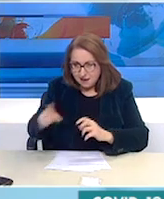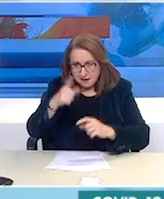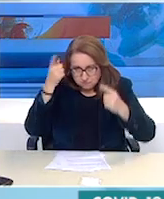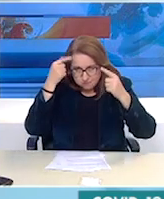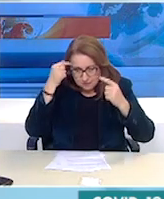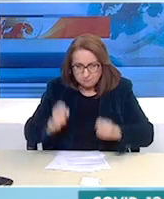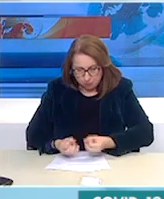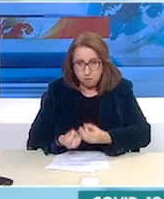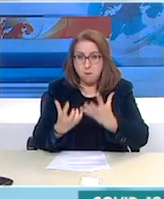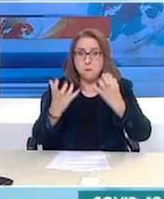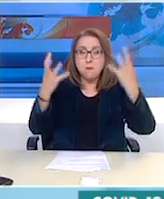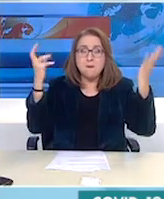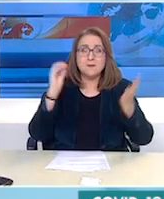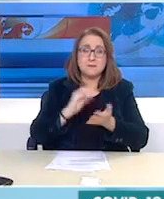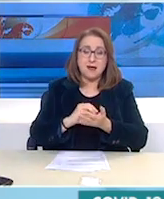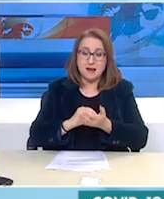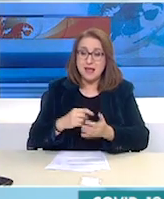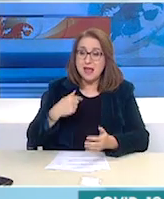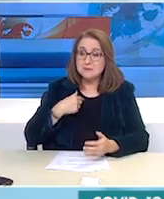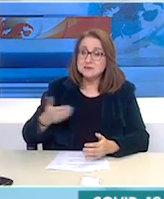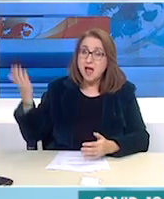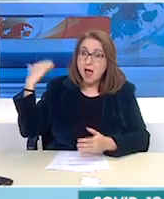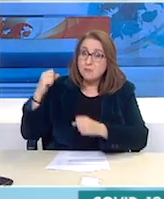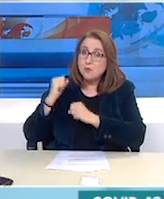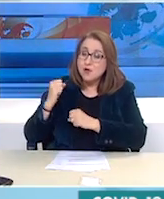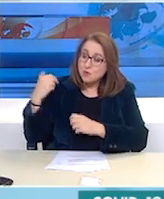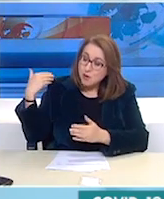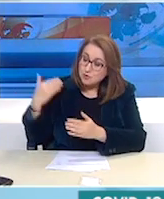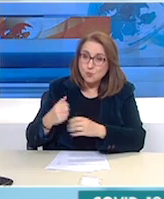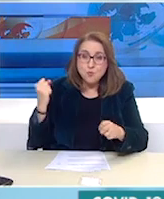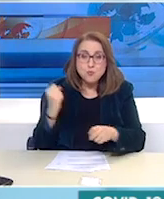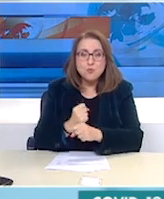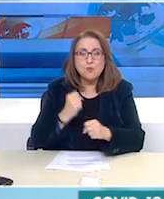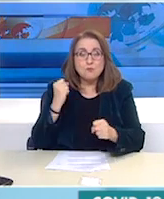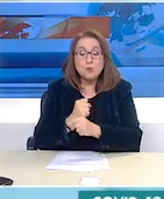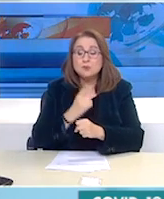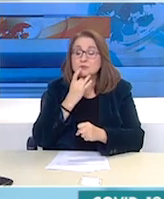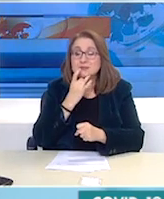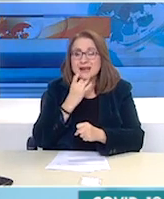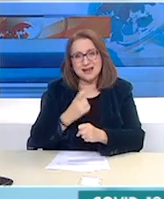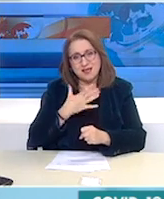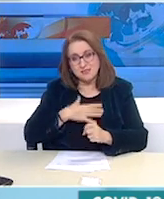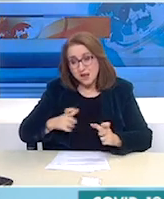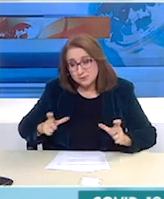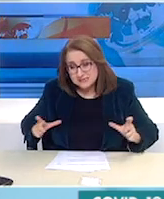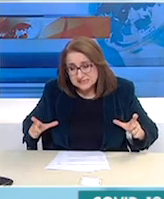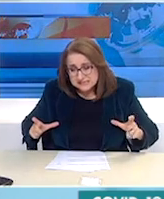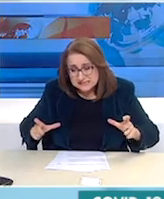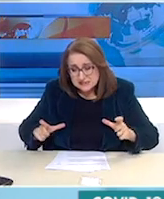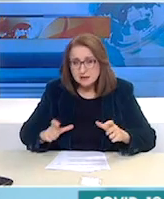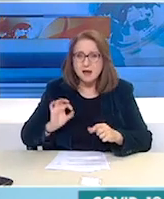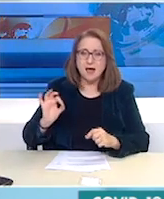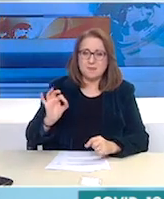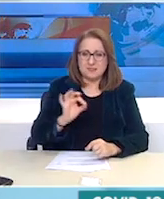εντατικά όλοι εδώ στο Υπουργείο και σε όλες τις δομές του κράτους για την αντιμετώπιση αυτής της επιδημίας, χωρίς να ορίζει τις κινήσεις